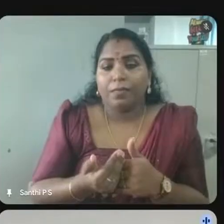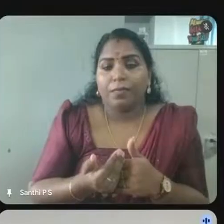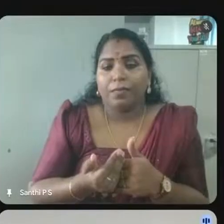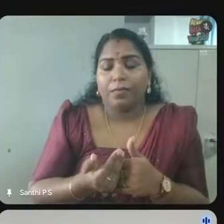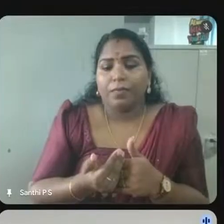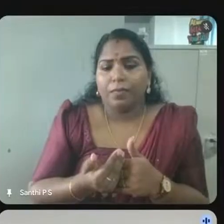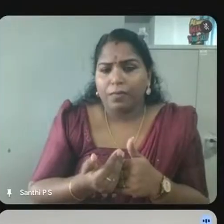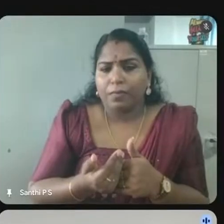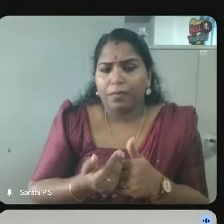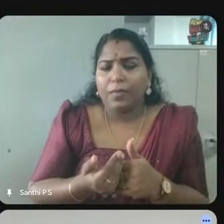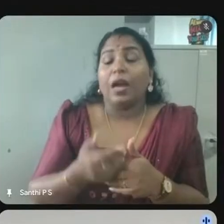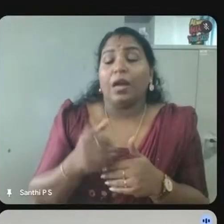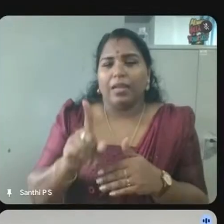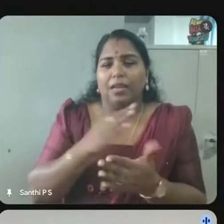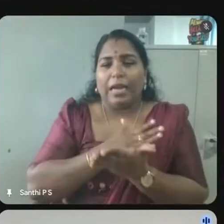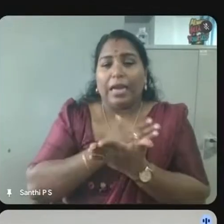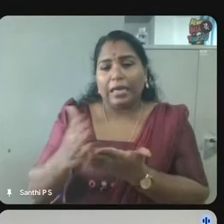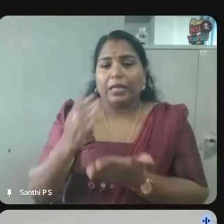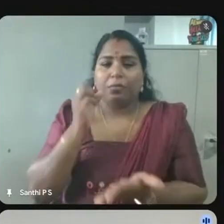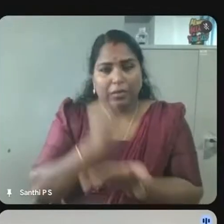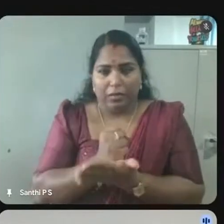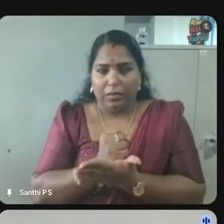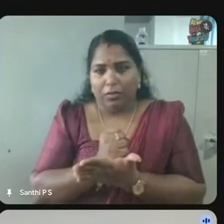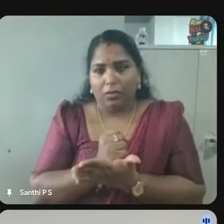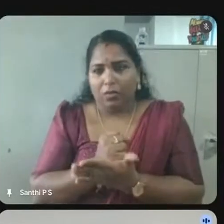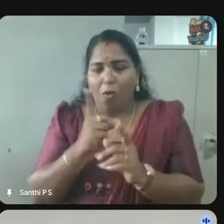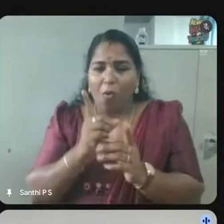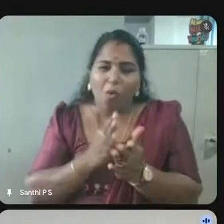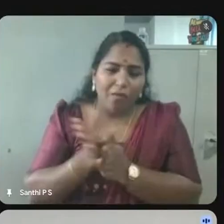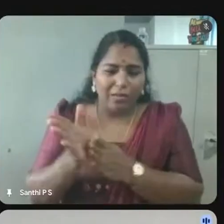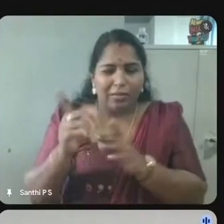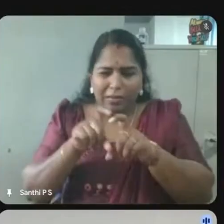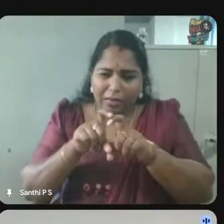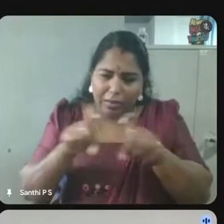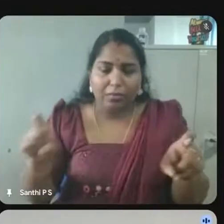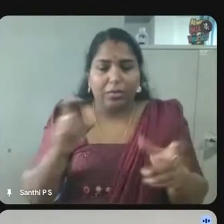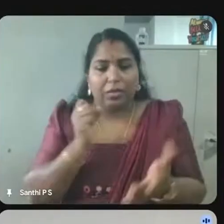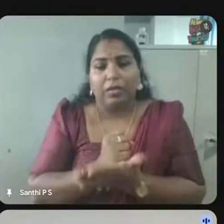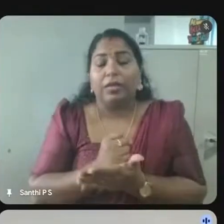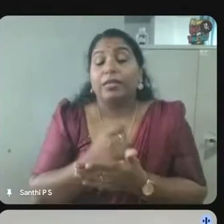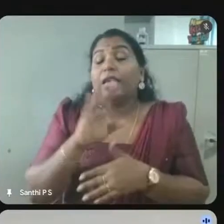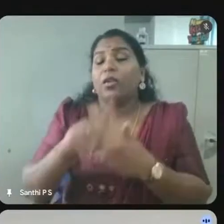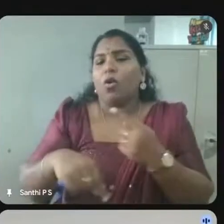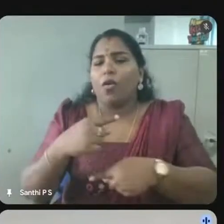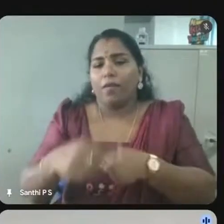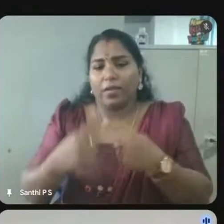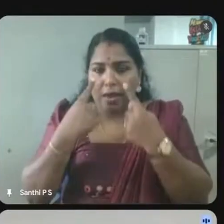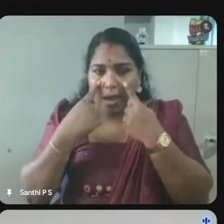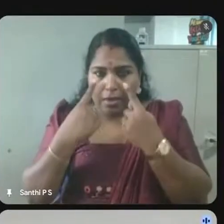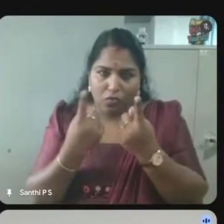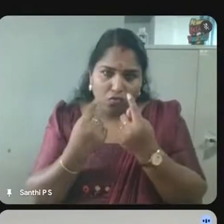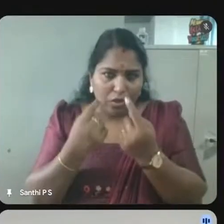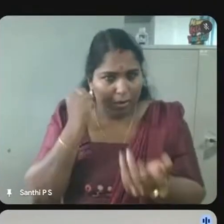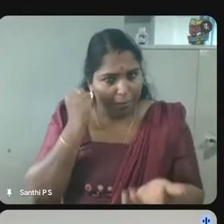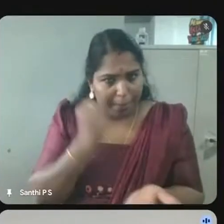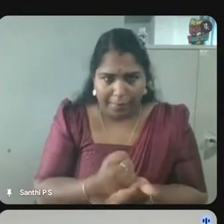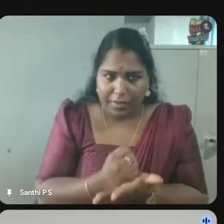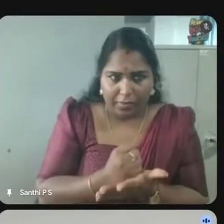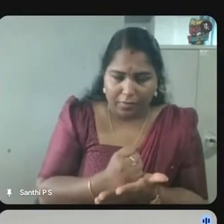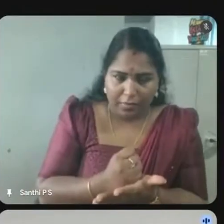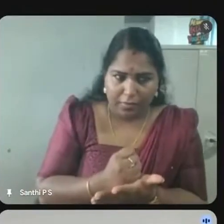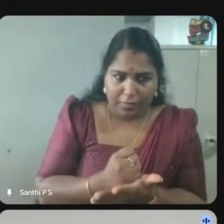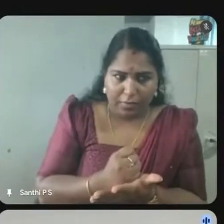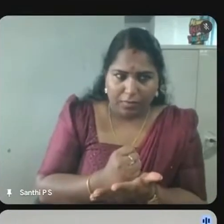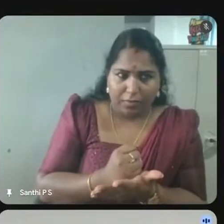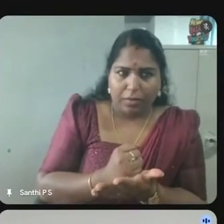നമ്മൾ ഹൈജീൻ ശ്രദ്ധിക്കുക. ആൻഡ് വേറൊരു ഇമ്പോർട്ടൻറ്റ് തിങ് റെഗുലർ ഐ ചെക്കപ്പ് എന്നുള്ളതാണ്. സോ അതിൽ നമുക്ക്